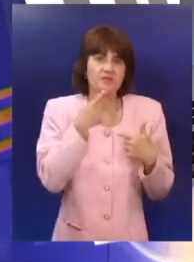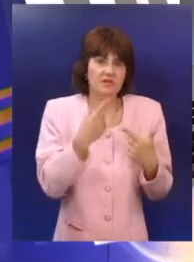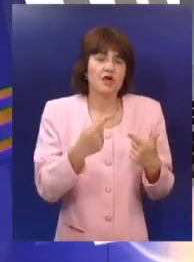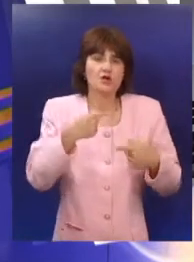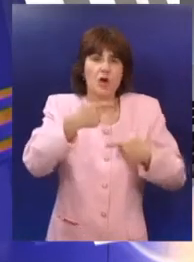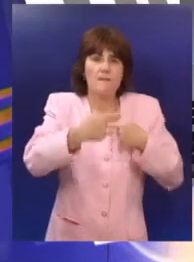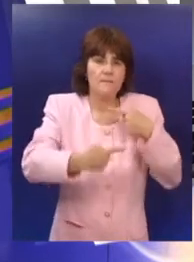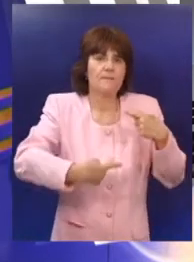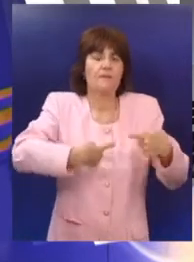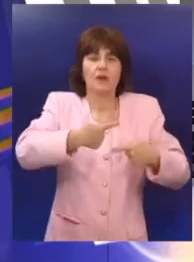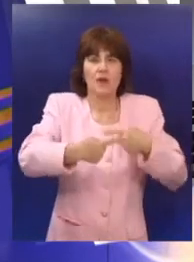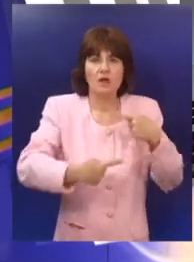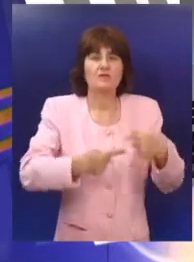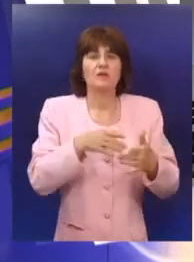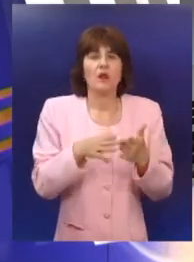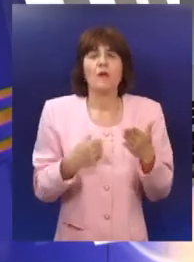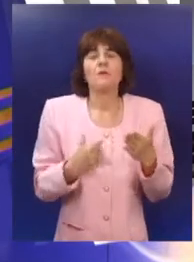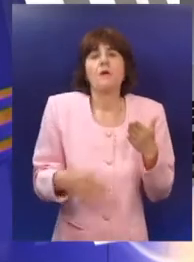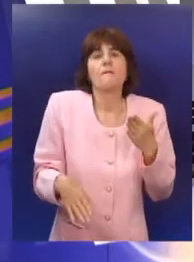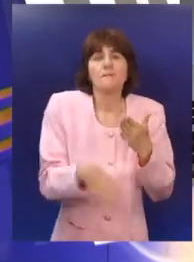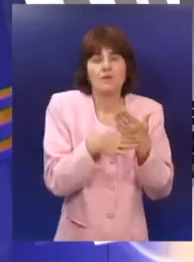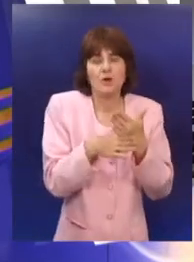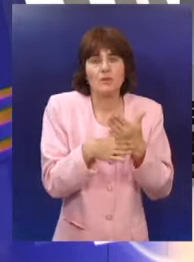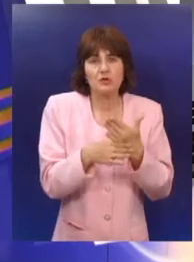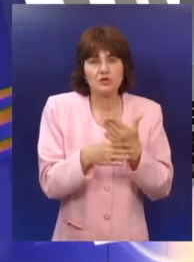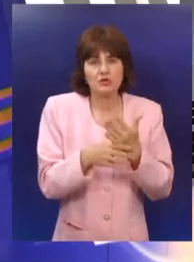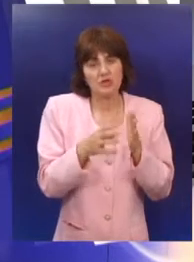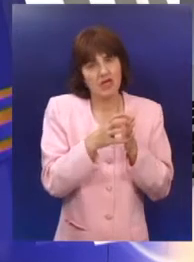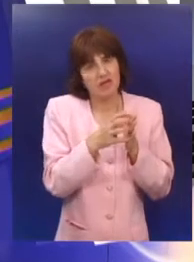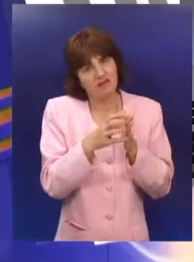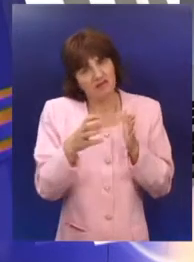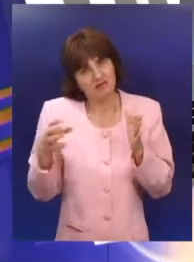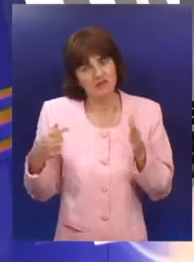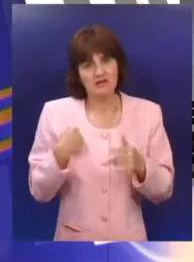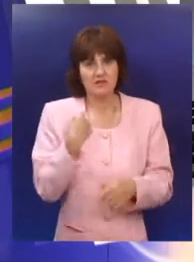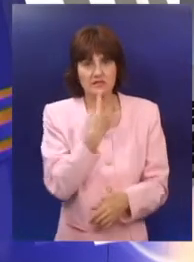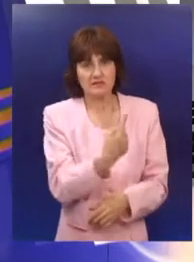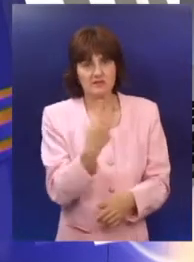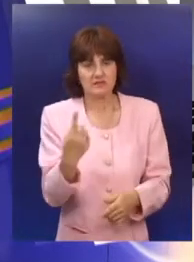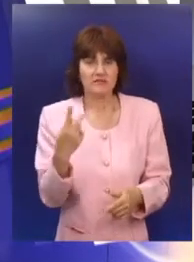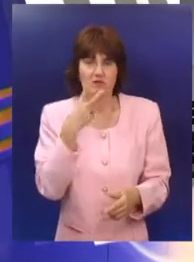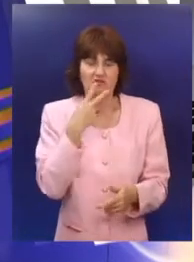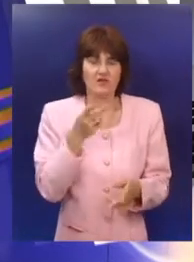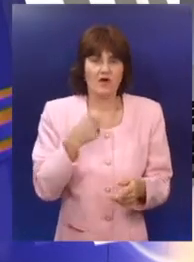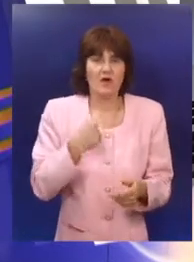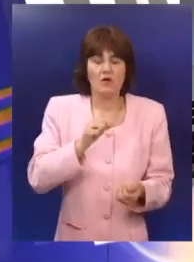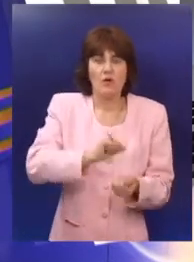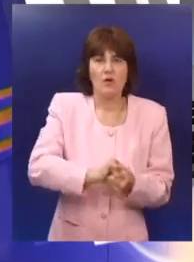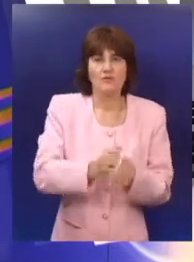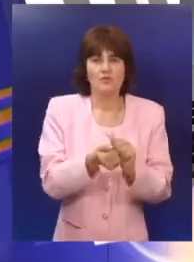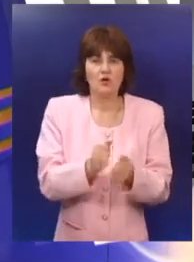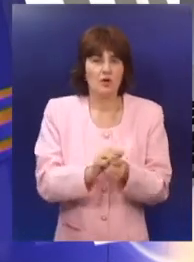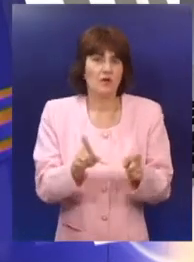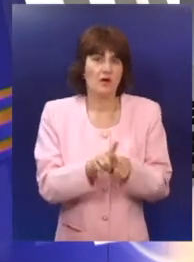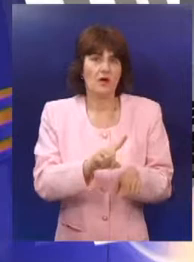jedan proces, postupak koji njima pomaže da se nadalje u životu prosto snalaze sa problemima na način